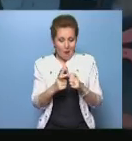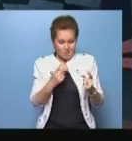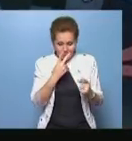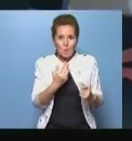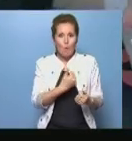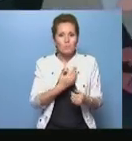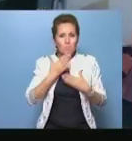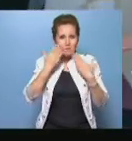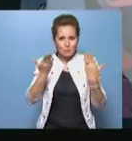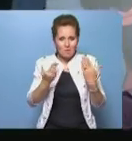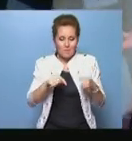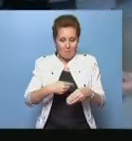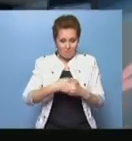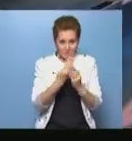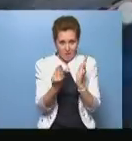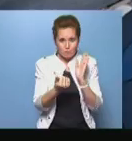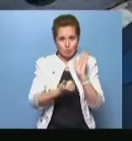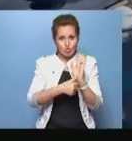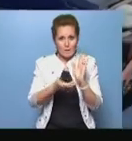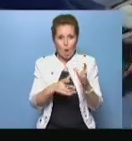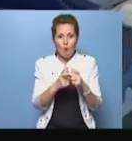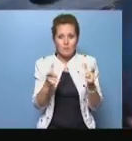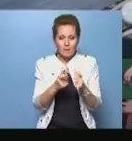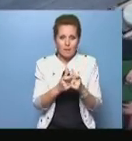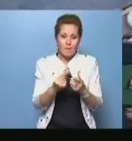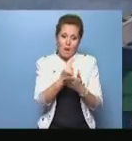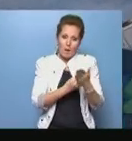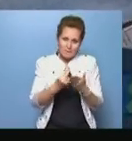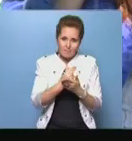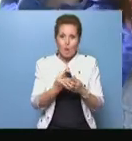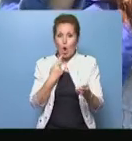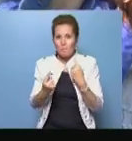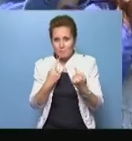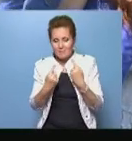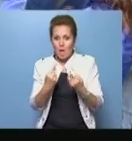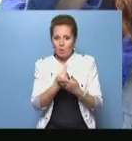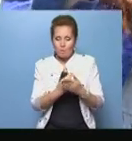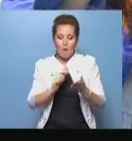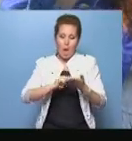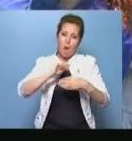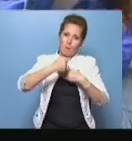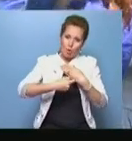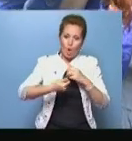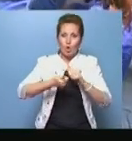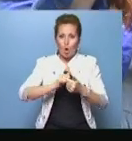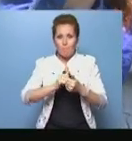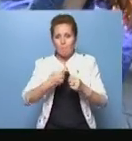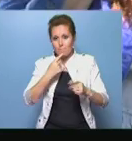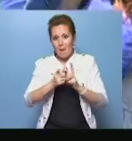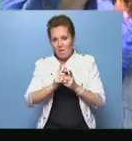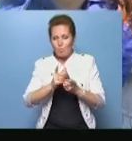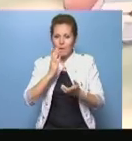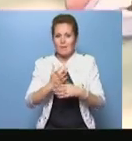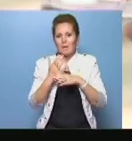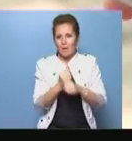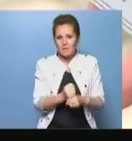прочитать. Вере 6 открыток, картинки, комиксы с диалогами. На обороте, кроме перевода, краткий курс грамматики удмуртского. Открытки